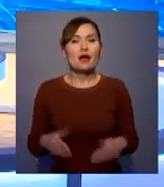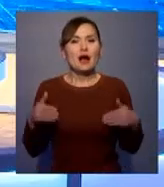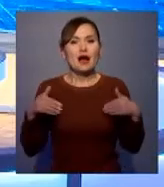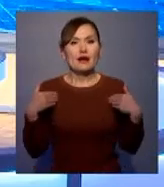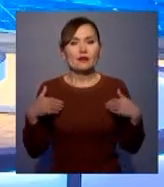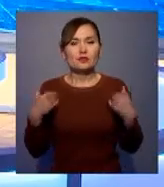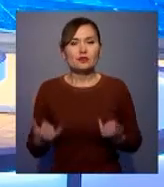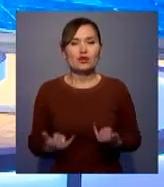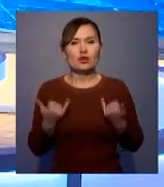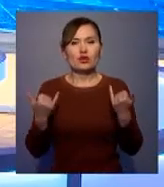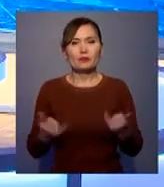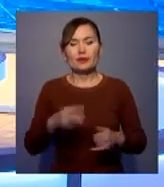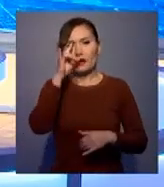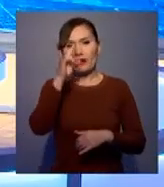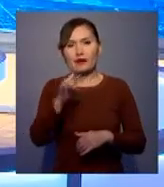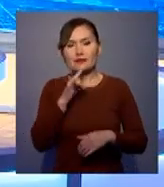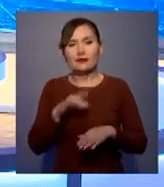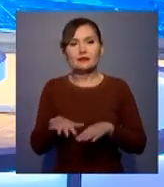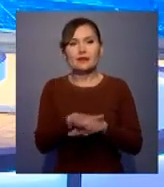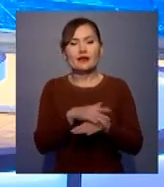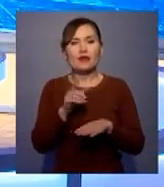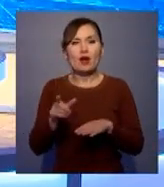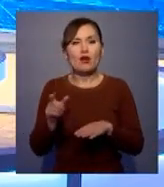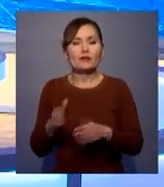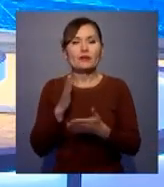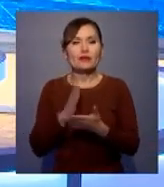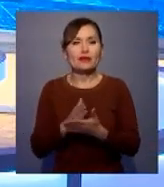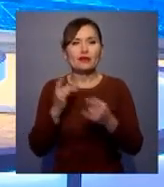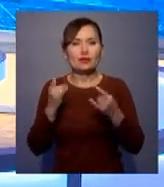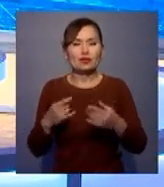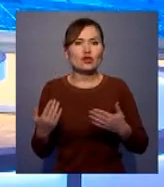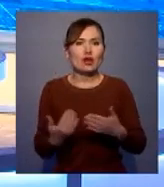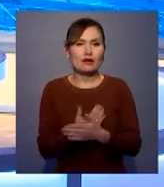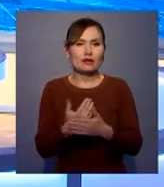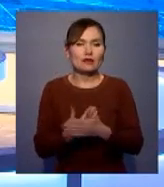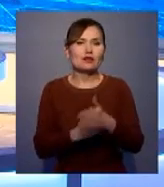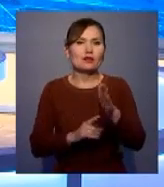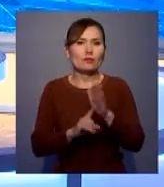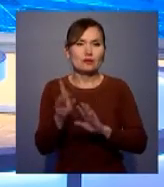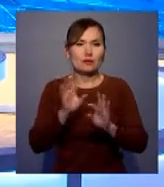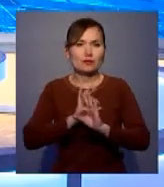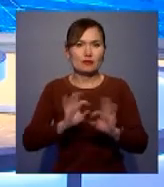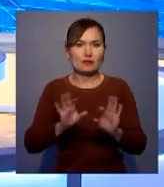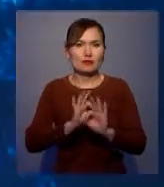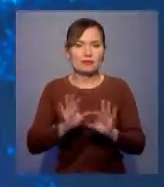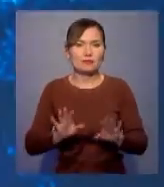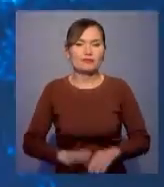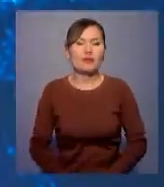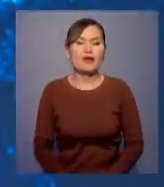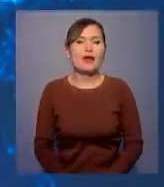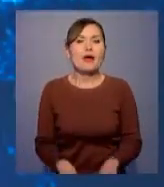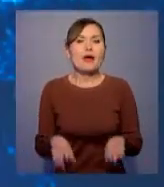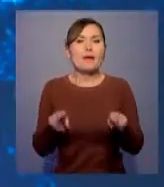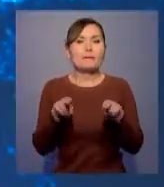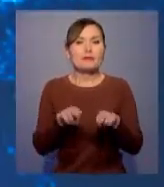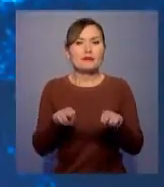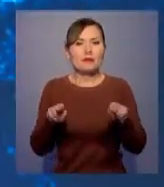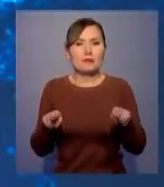Ассаламу алейкум, тікелей эфирде жаңалықтар, студияда Бауыржан Бақытбекұлы және сурдо аудармашы Самалжан Темір.